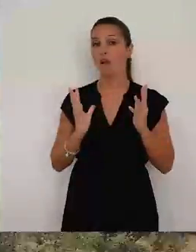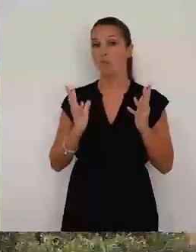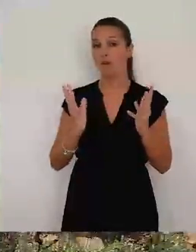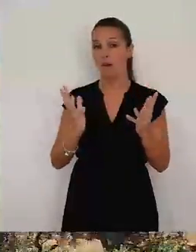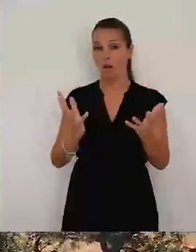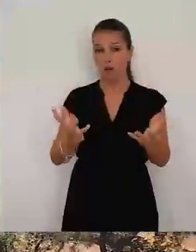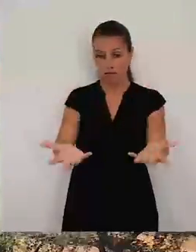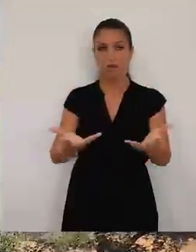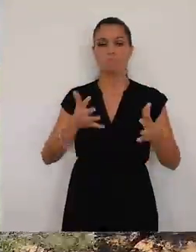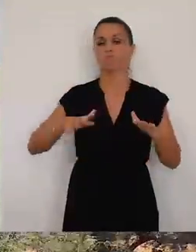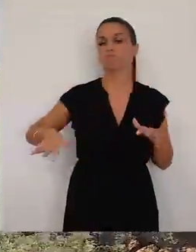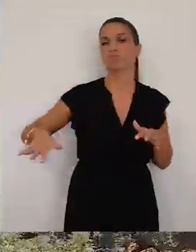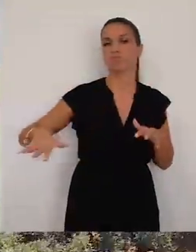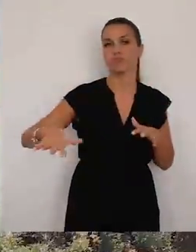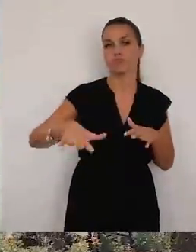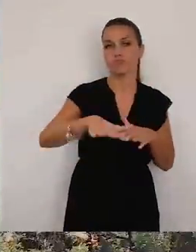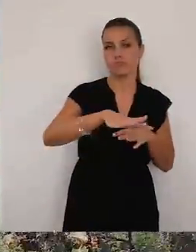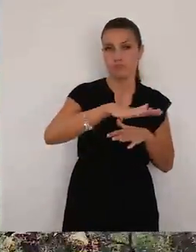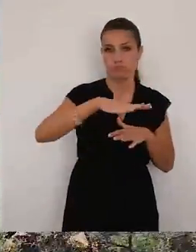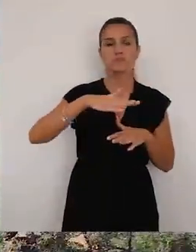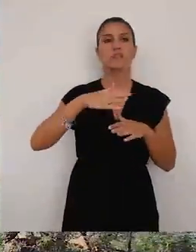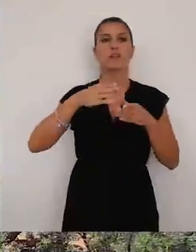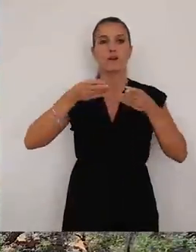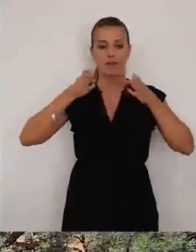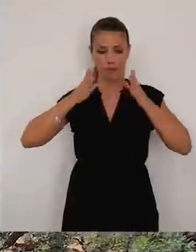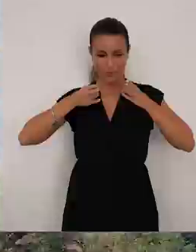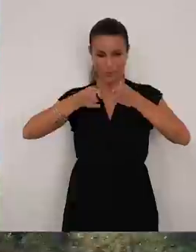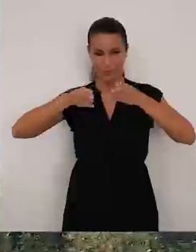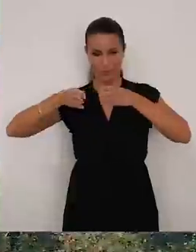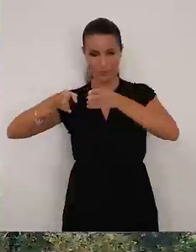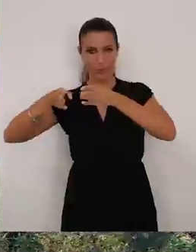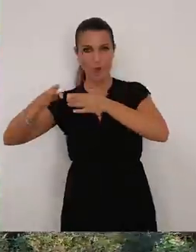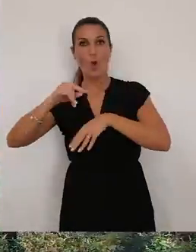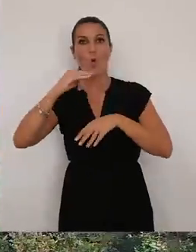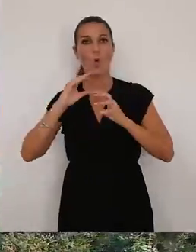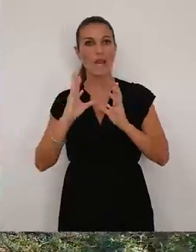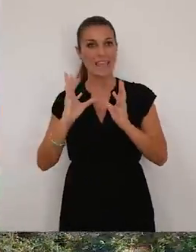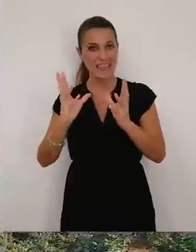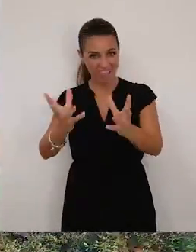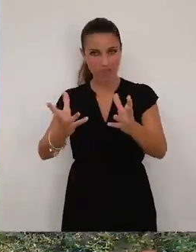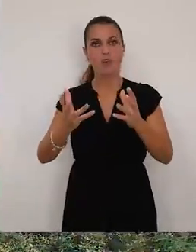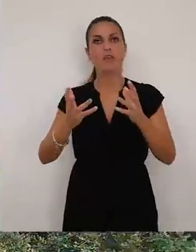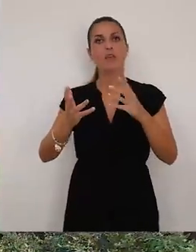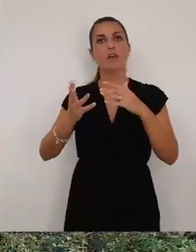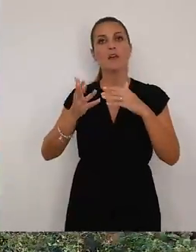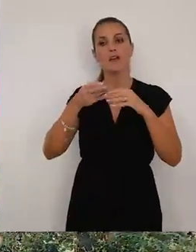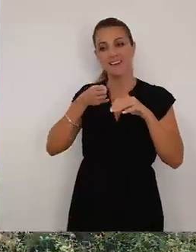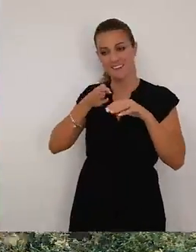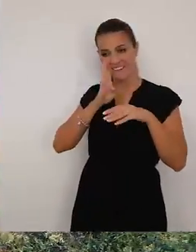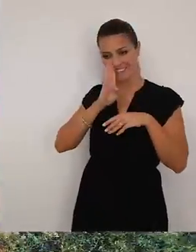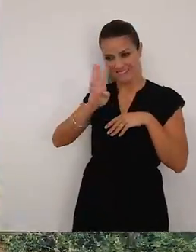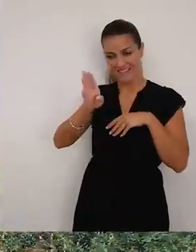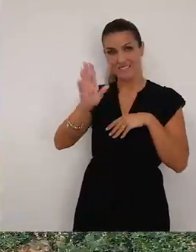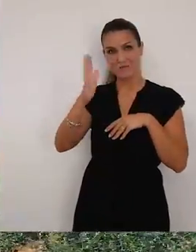Suggestiva la campagna che si estende intorno all'abitato, diramandosi in fitte trame di olivi verso le frazioni di Specchia Gallone e